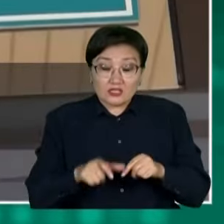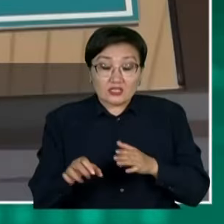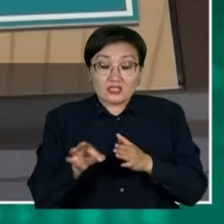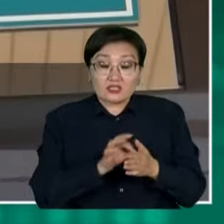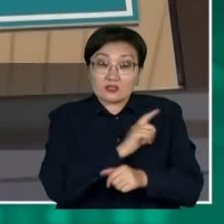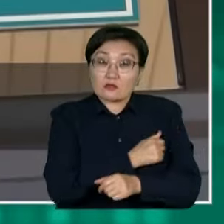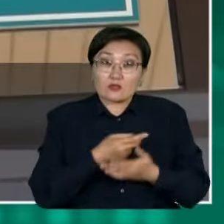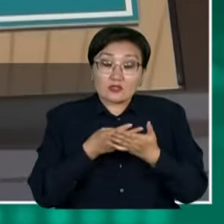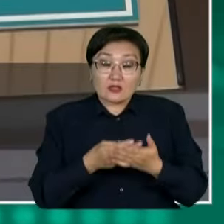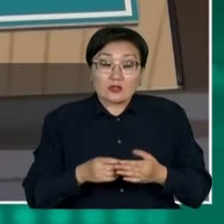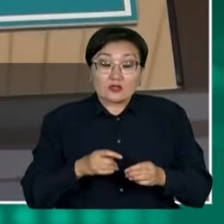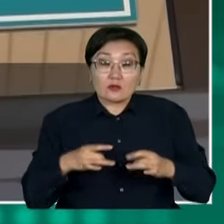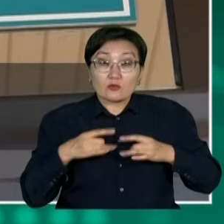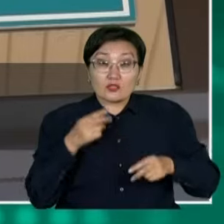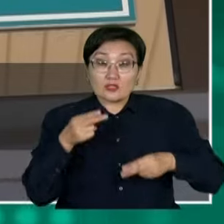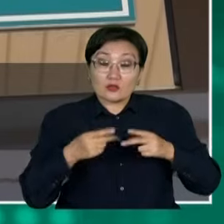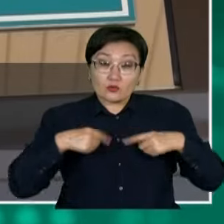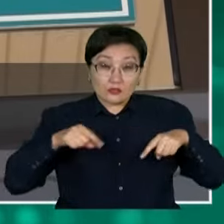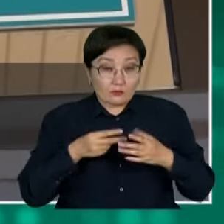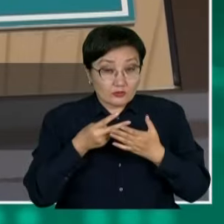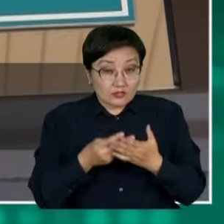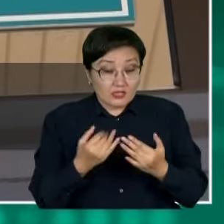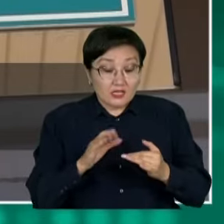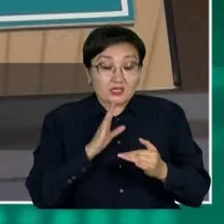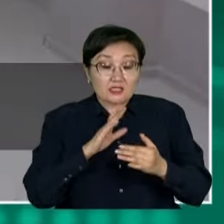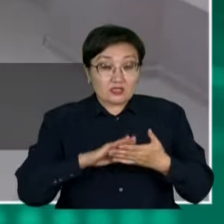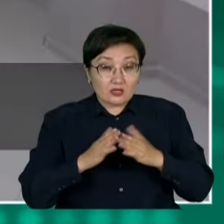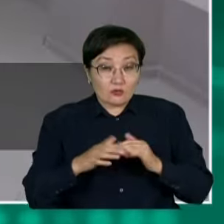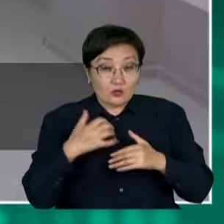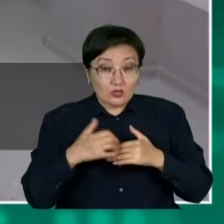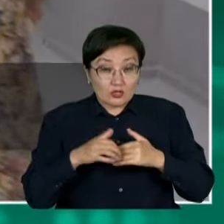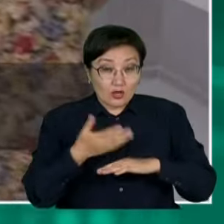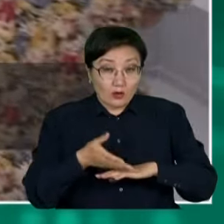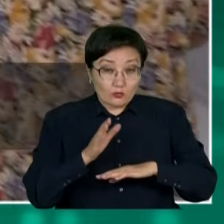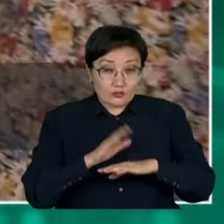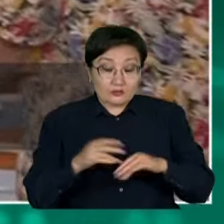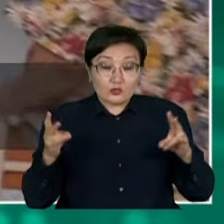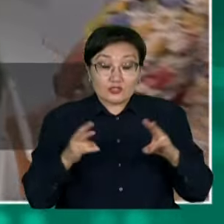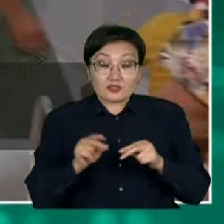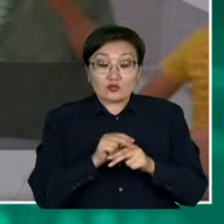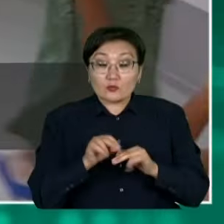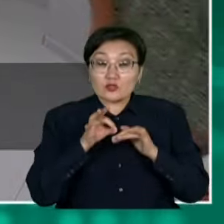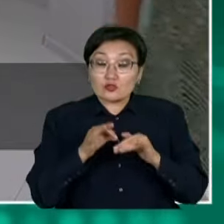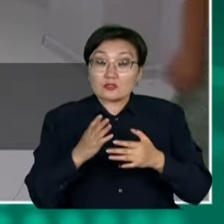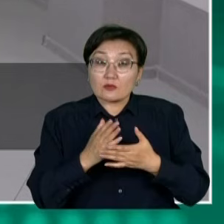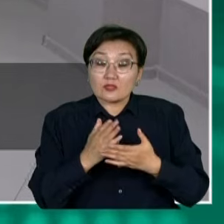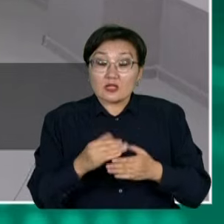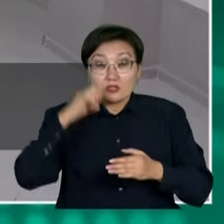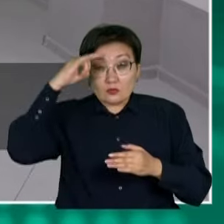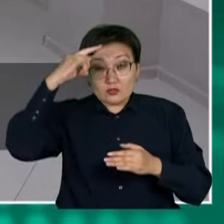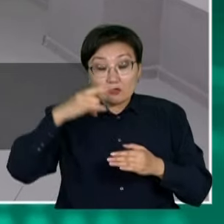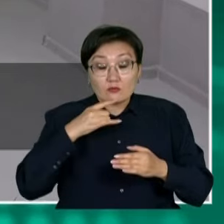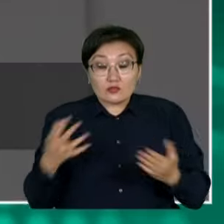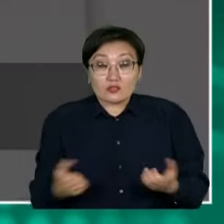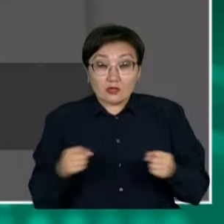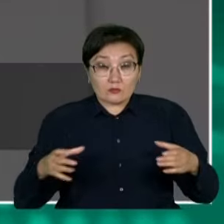жеткізген. Ол нейрохирургия бөліміне жатқызылыпты. Қазір қыздың жағдайы орташа ауыр болып тұр. Қажетті ем-дом жүргізіліп жатыр. Ал еліміздің